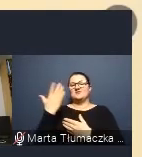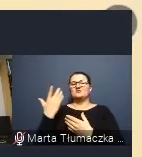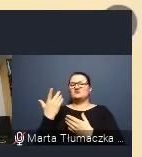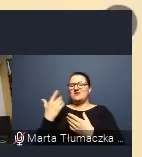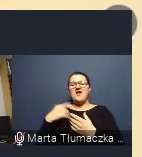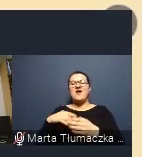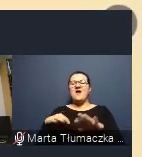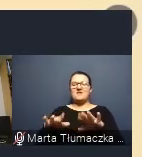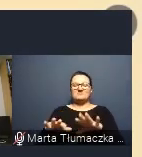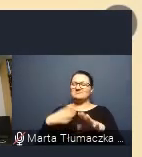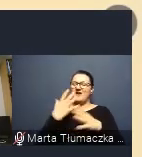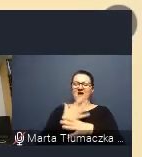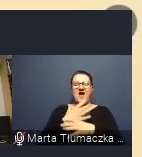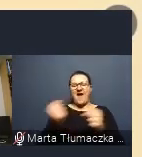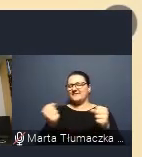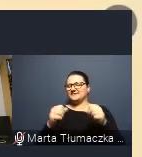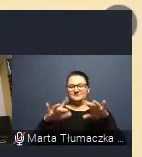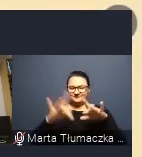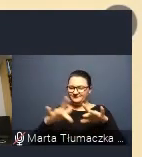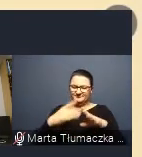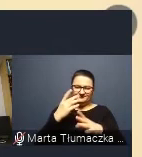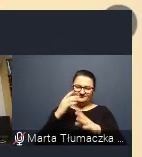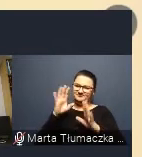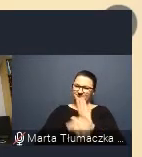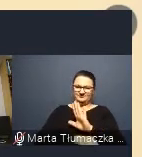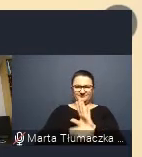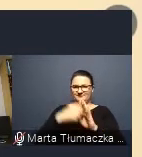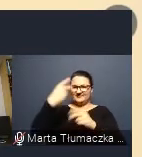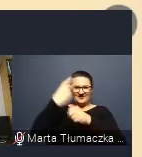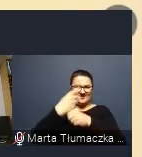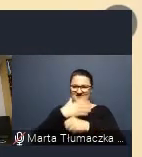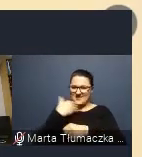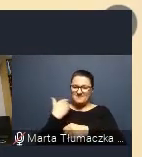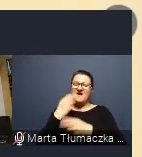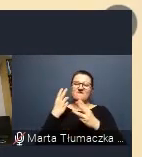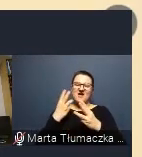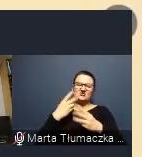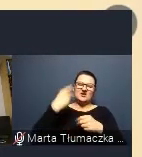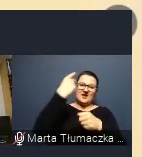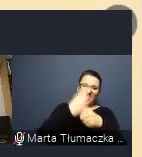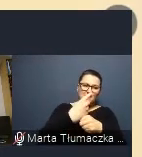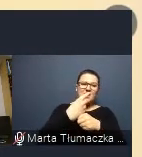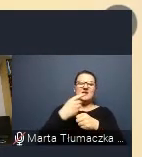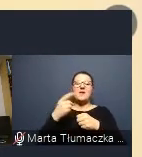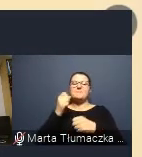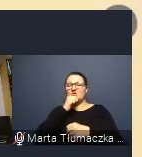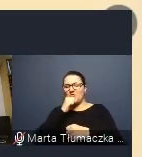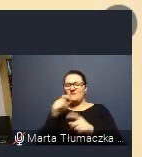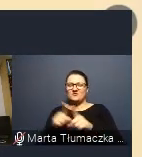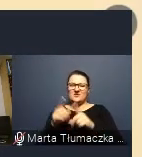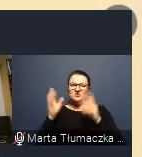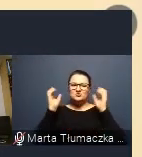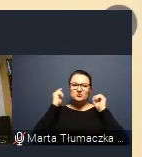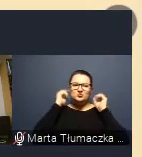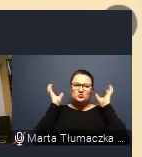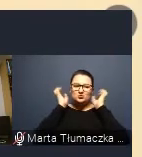ani kamerki, ani komputera. Dlatego ważne akcesoria, kamera, mikrofon i słuchawki, one również w okresie